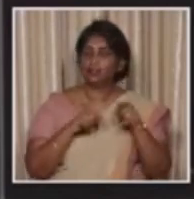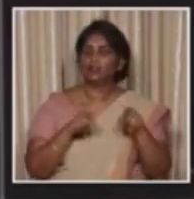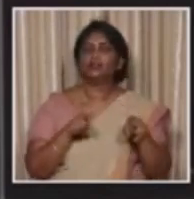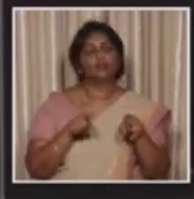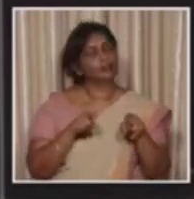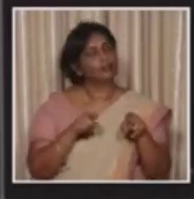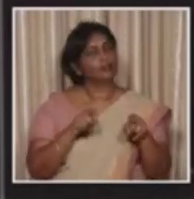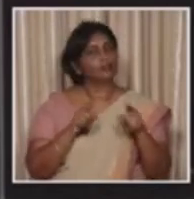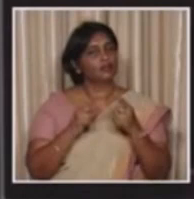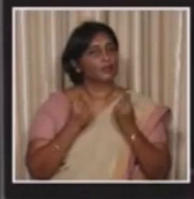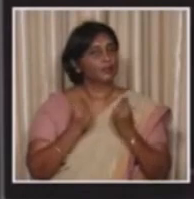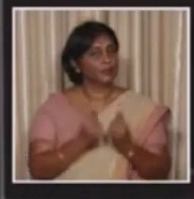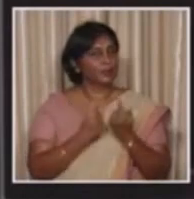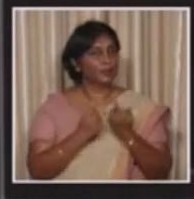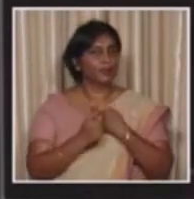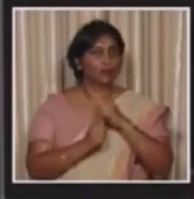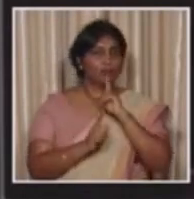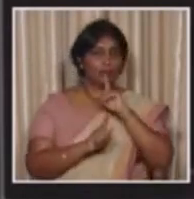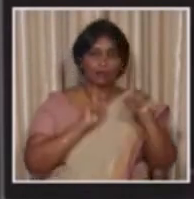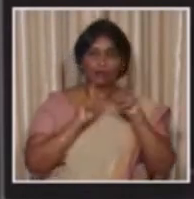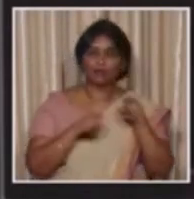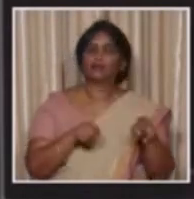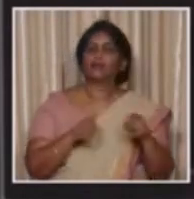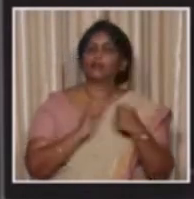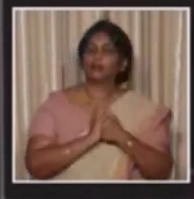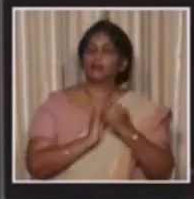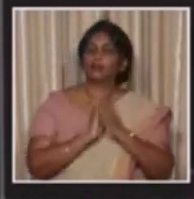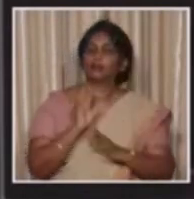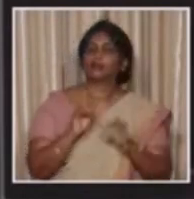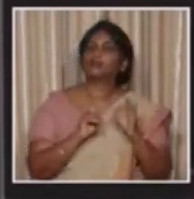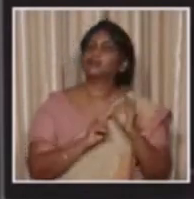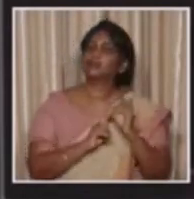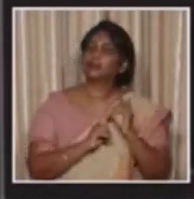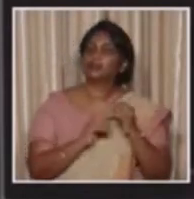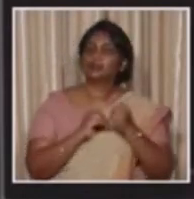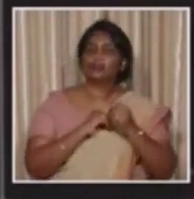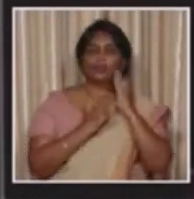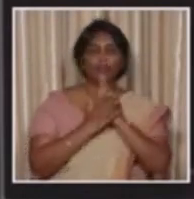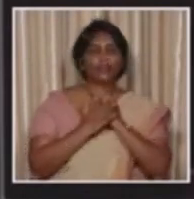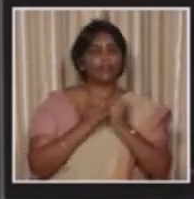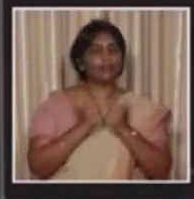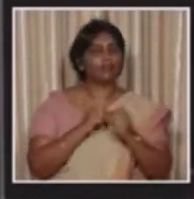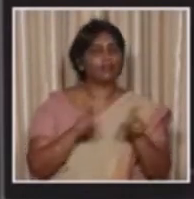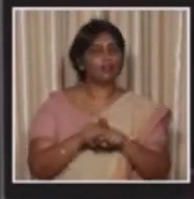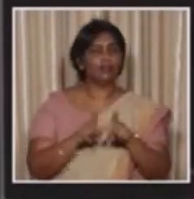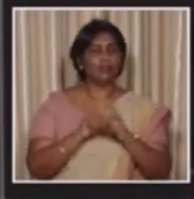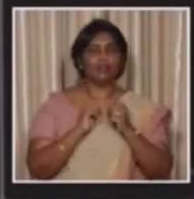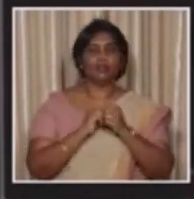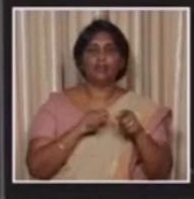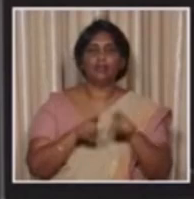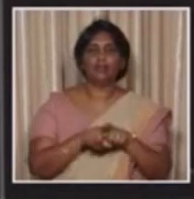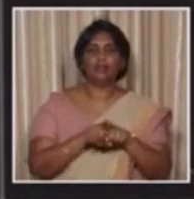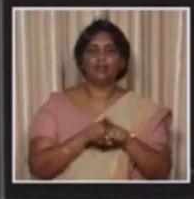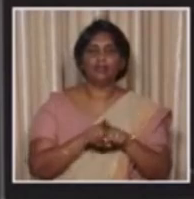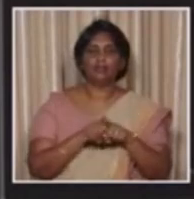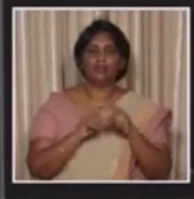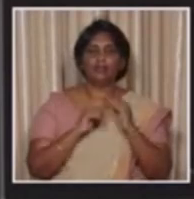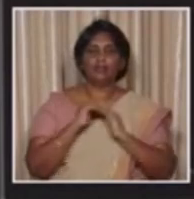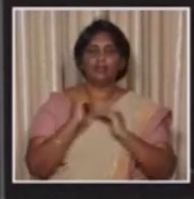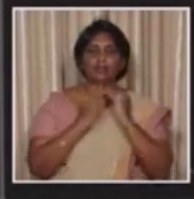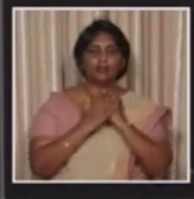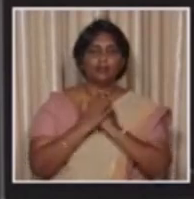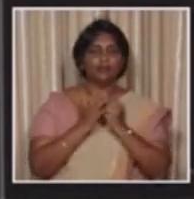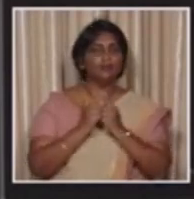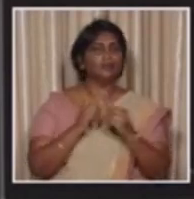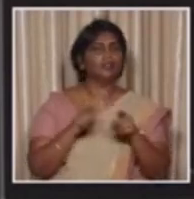குயிக் நோட்டீஸ் வழங்குவதை தயவு செய்து கௌரவ அமைச்சர் அவர்களே, 200 வருட காலம் வாழ்ந்து கொண்டிருக்கின்ற 5 பருமே வாழ்ந்து கொண்டு பெருந்தோட்ட மக்களுக்கு எதிராக இப்பொழுது தனியார்